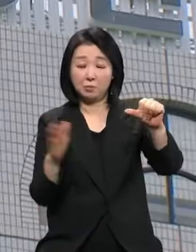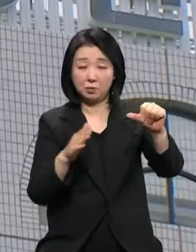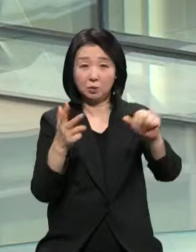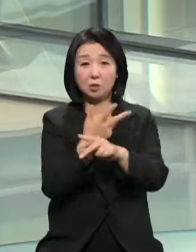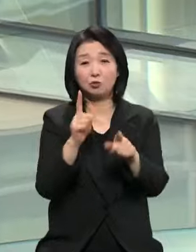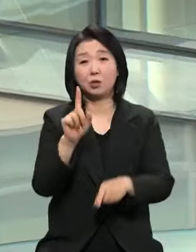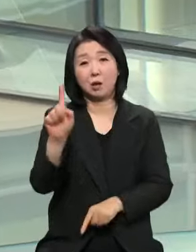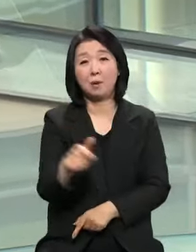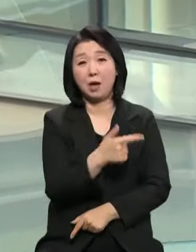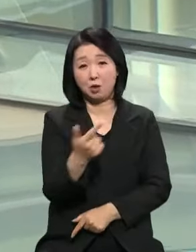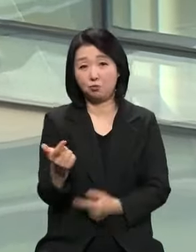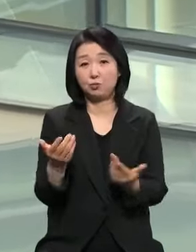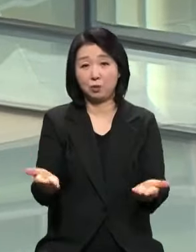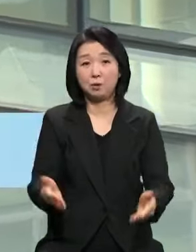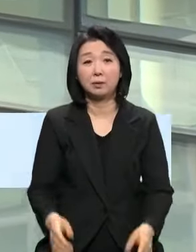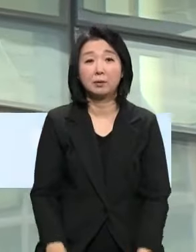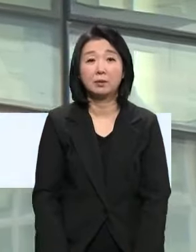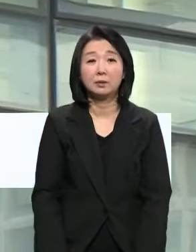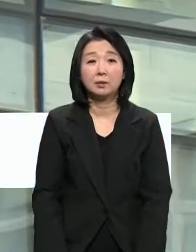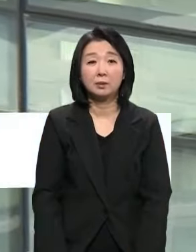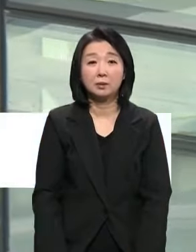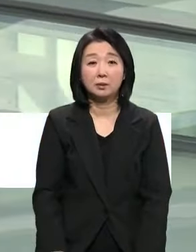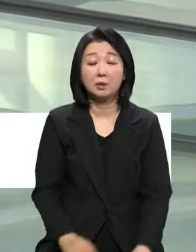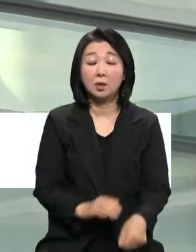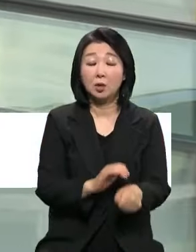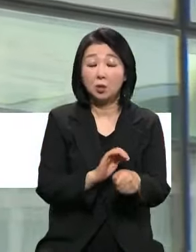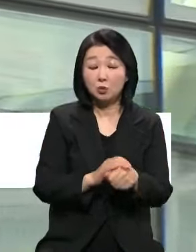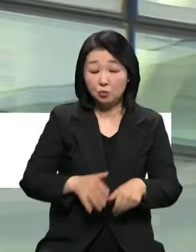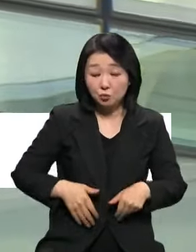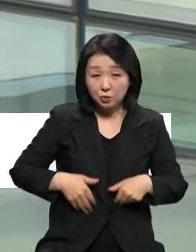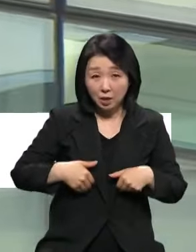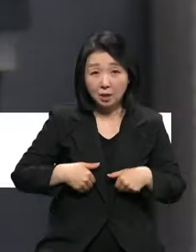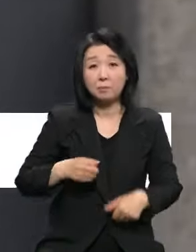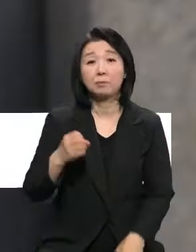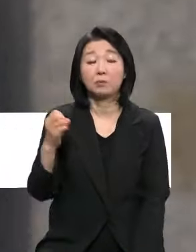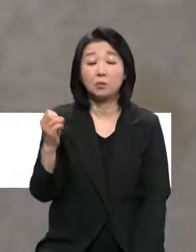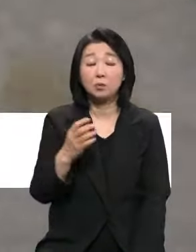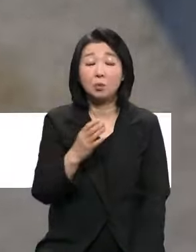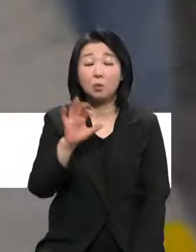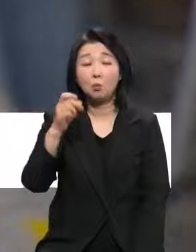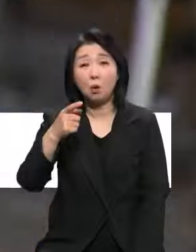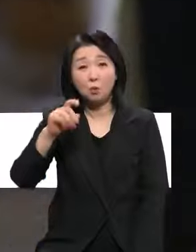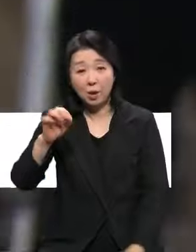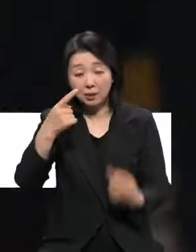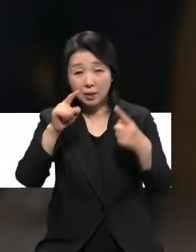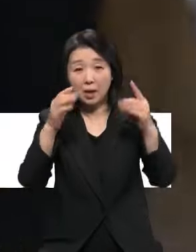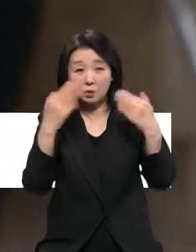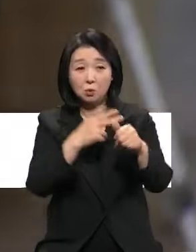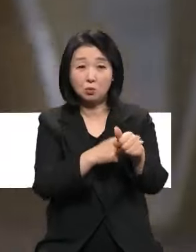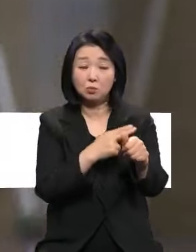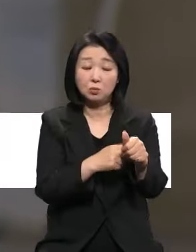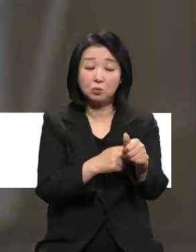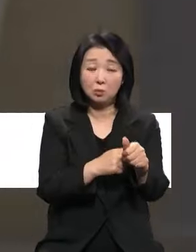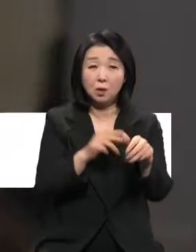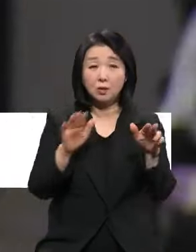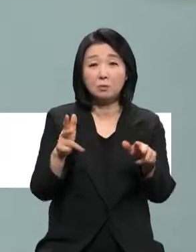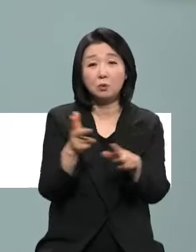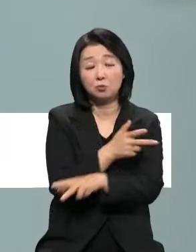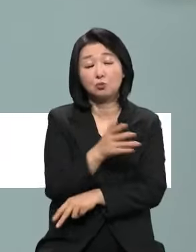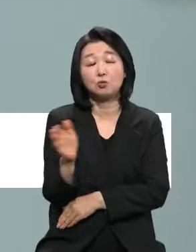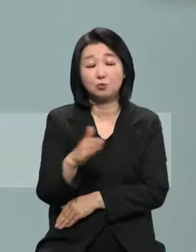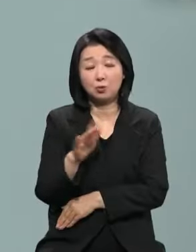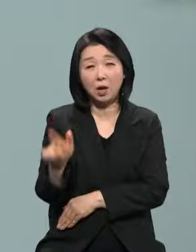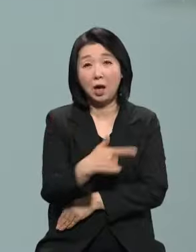모았습니다 충남대병원과 원광대병원 교수 비대위 측도 이번 주부터 매주 금요일 진료 멈춤에